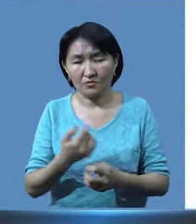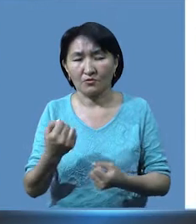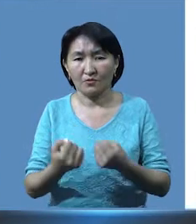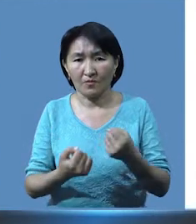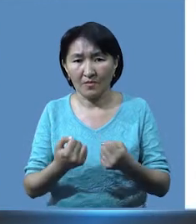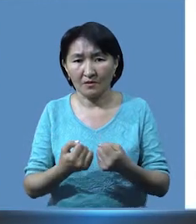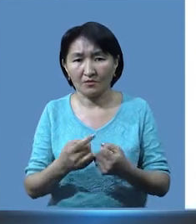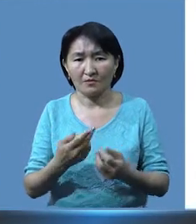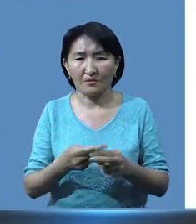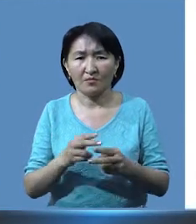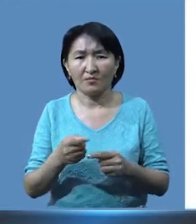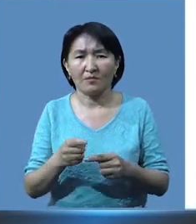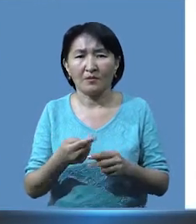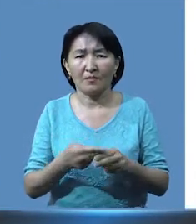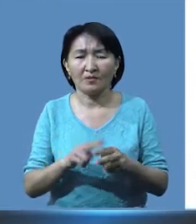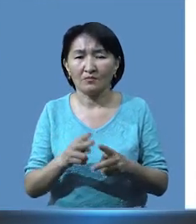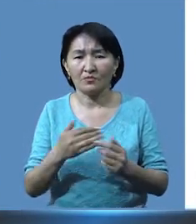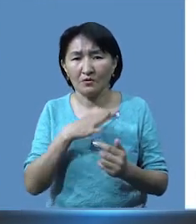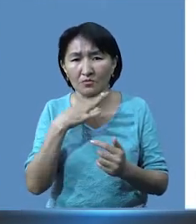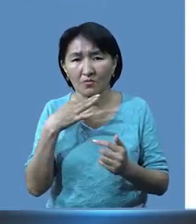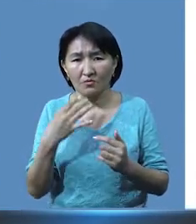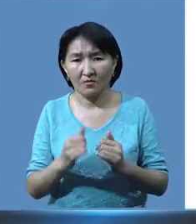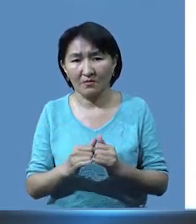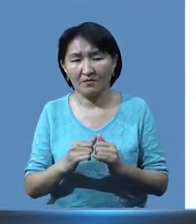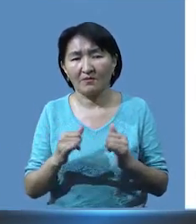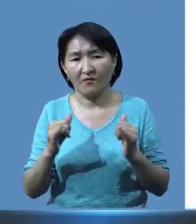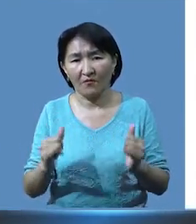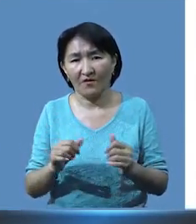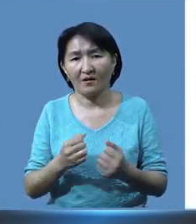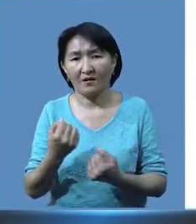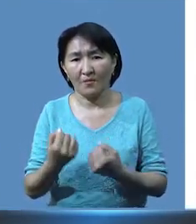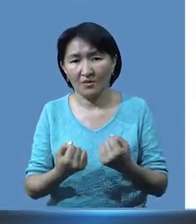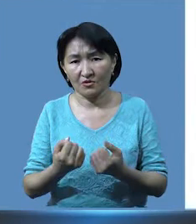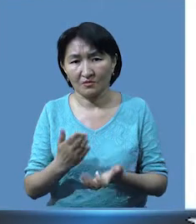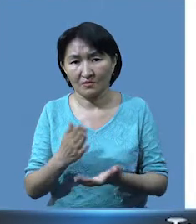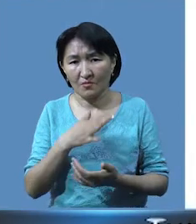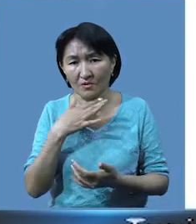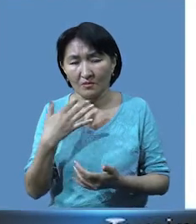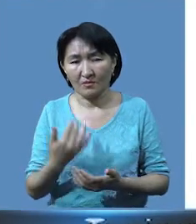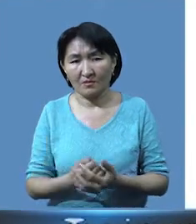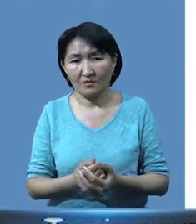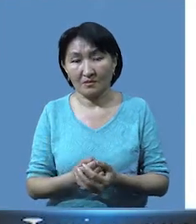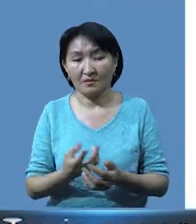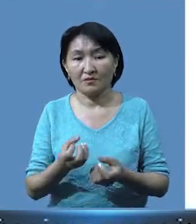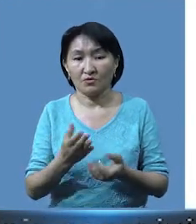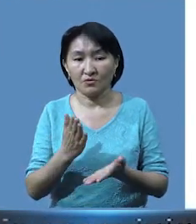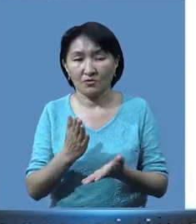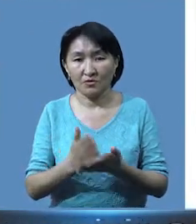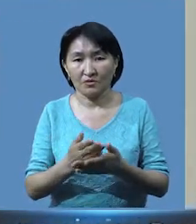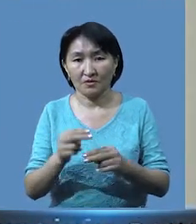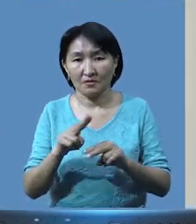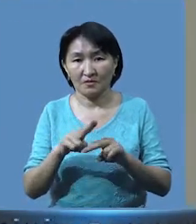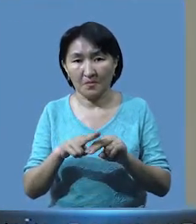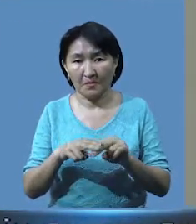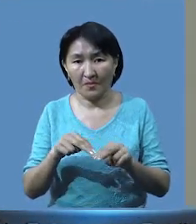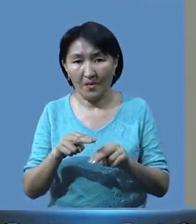автокөліктердің санының көбеюі өзінің әсерін беруде. Апаттылықты кеміту үшін жергілікті полиция қызметі